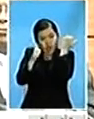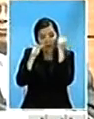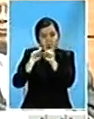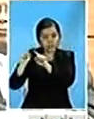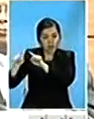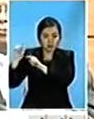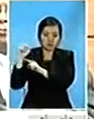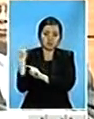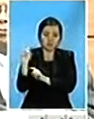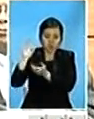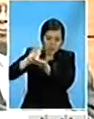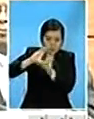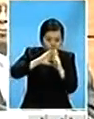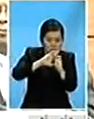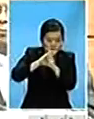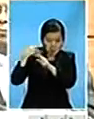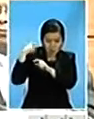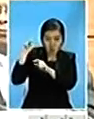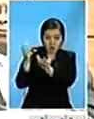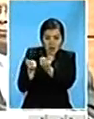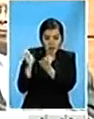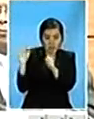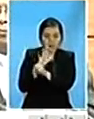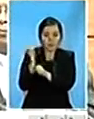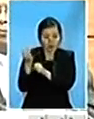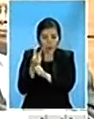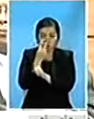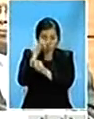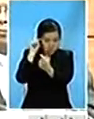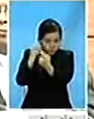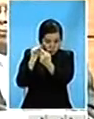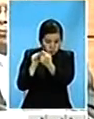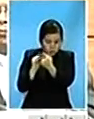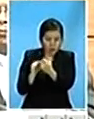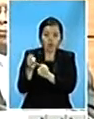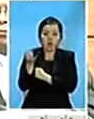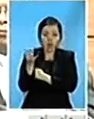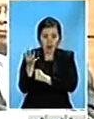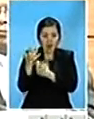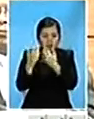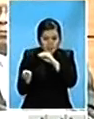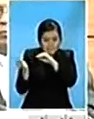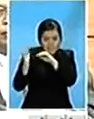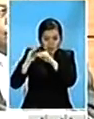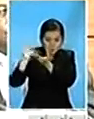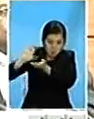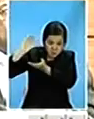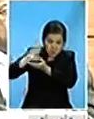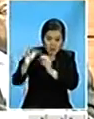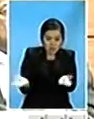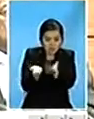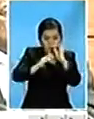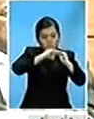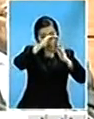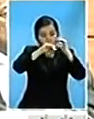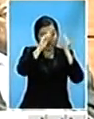พิ่มโอกาสให้กับพี่น้องประชาชนโดยรวมได้หรือไม่และที่สำคัญสามารถที่จะเพิ่มขีดความสามารถในการแข่งขันของประเทศ